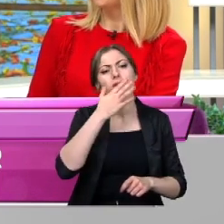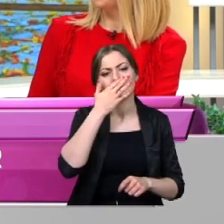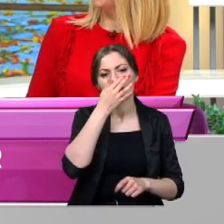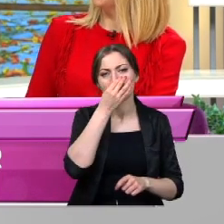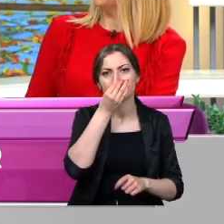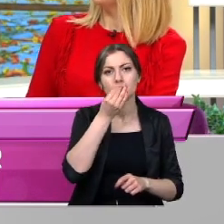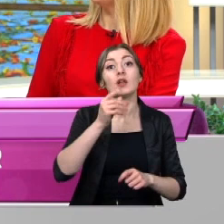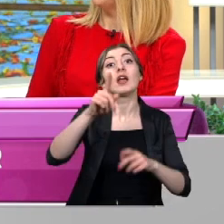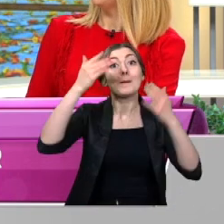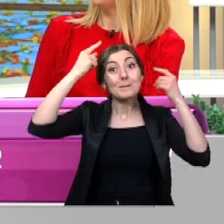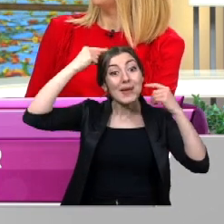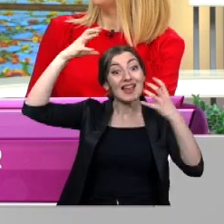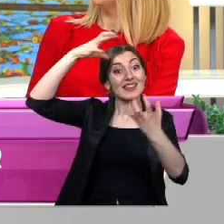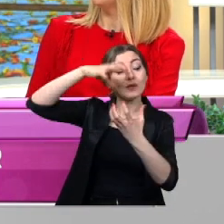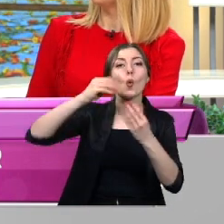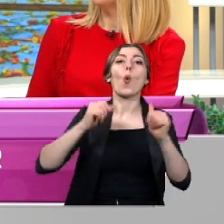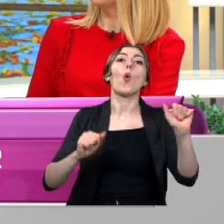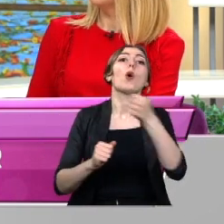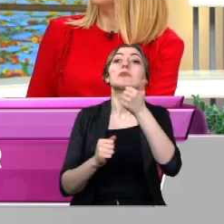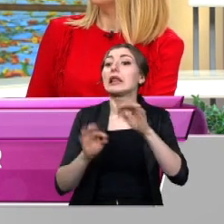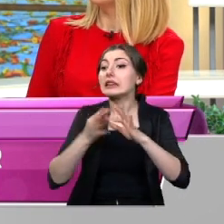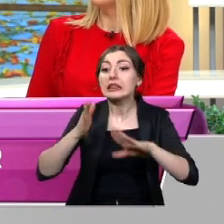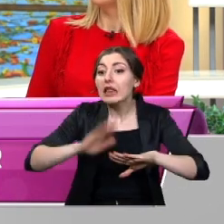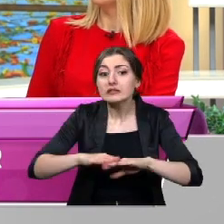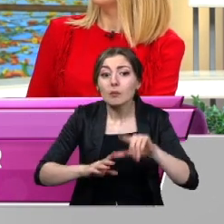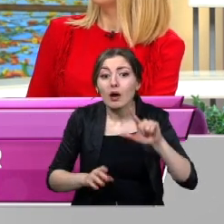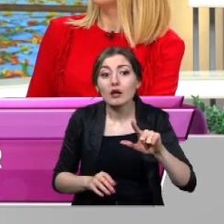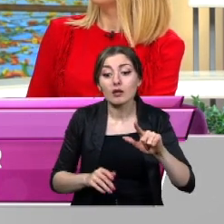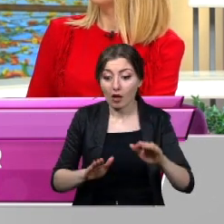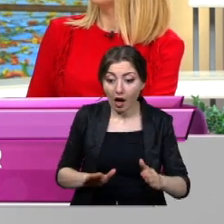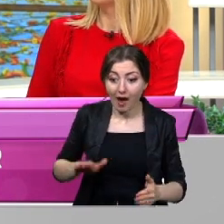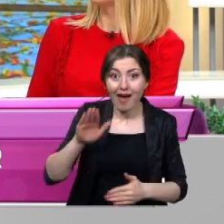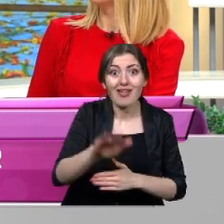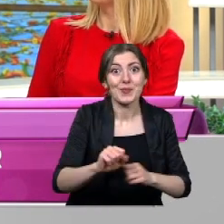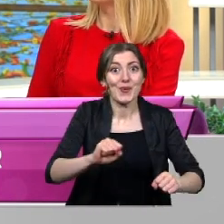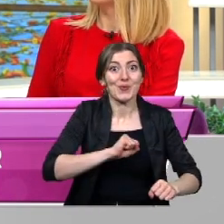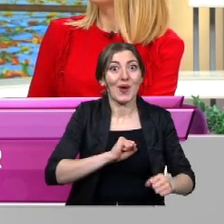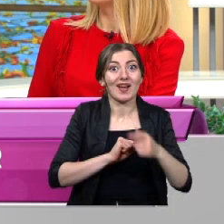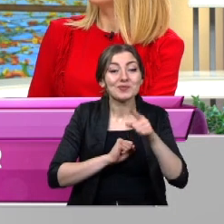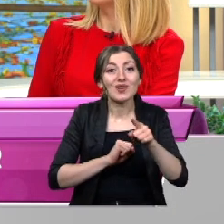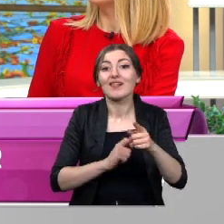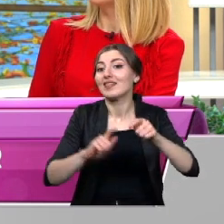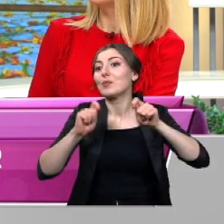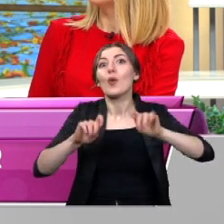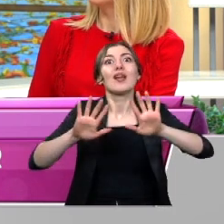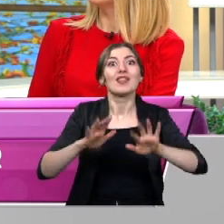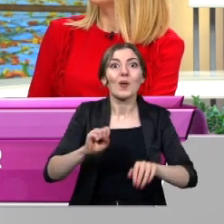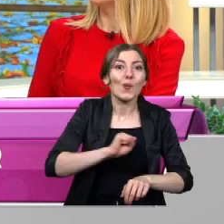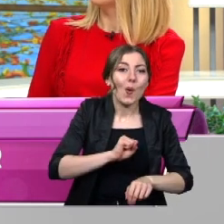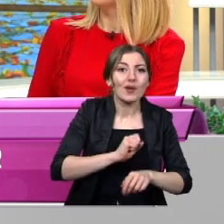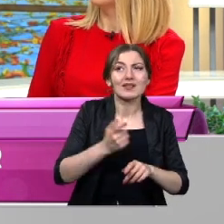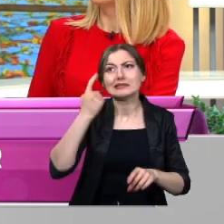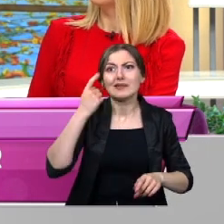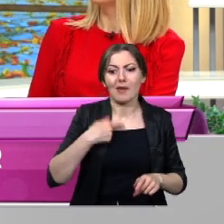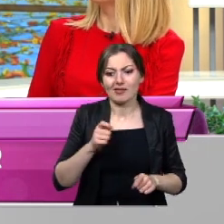yaşında sistemi onu öğrenmiş nasıl yapacak ki adım atmaya korkar zaten ve yapamayacağım korkusuyla